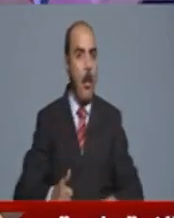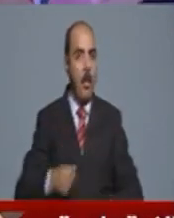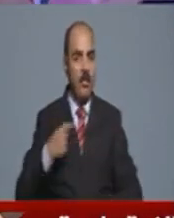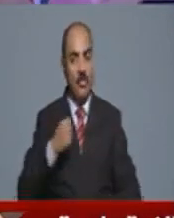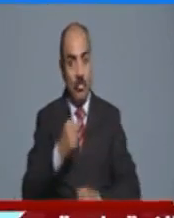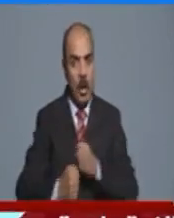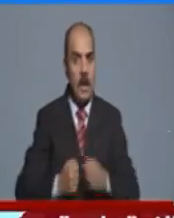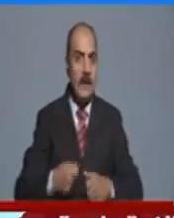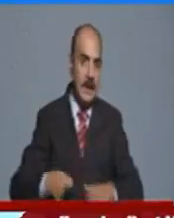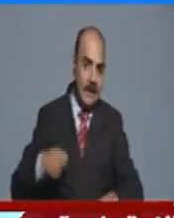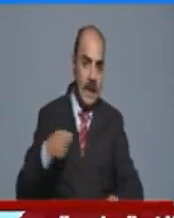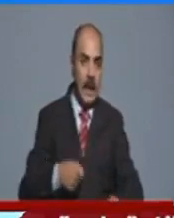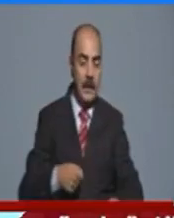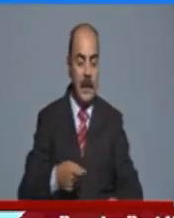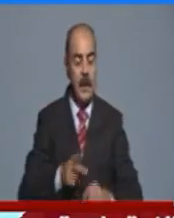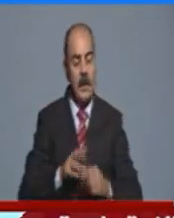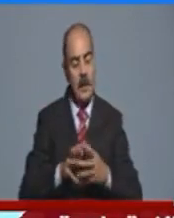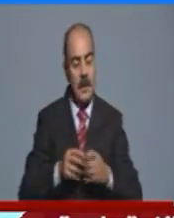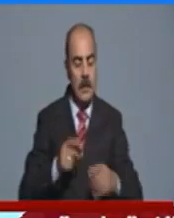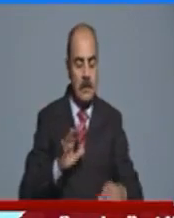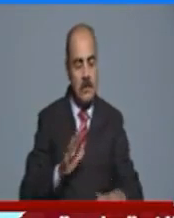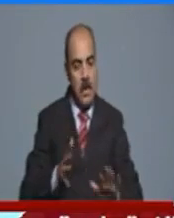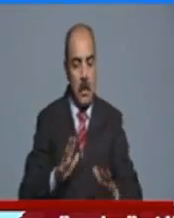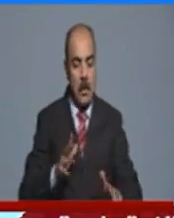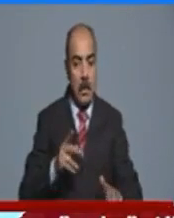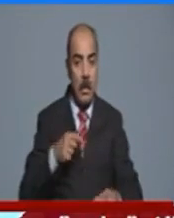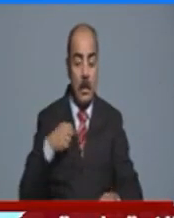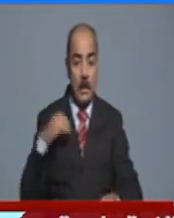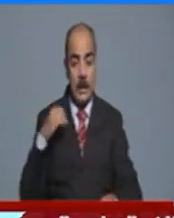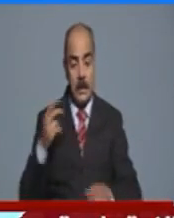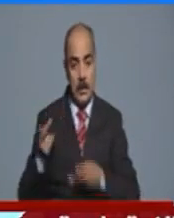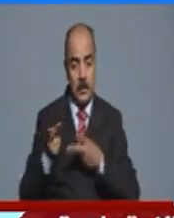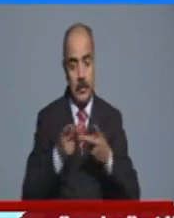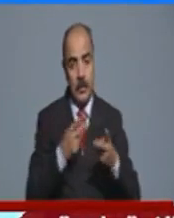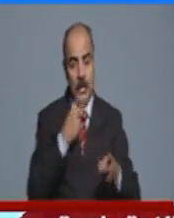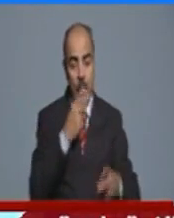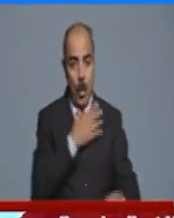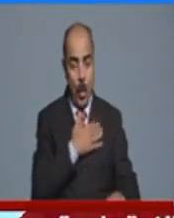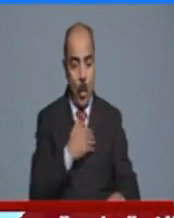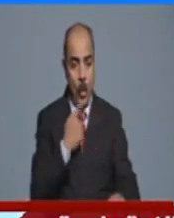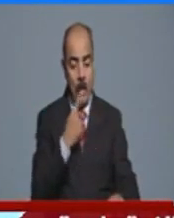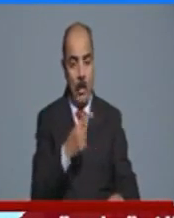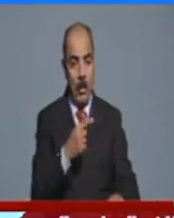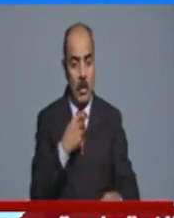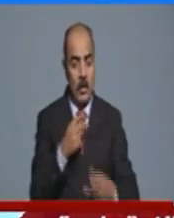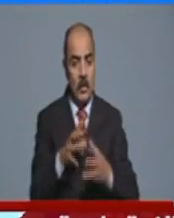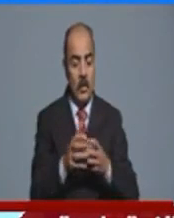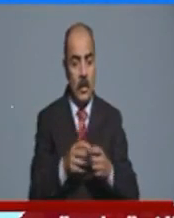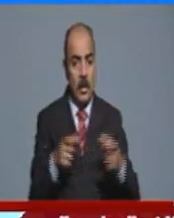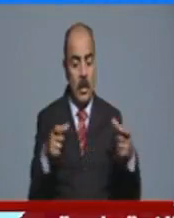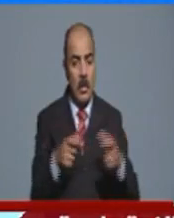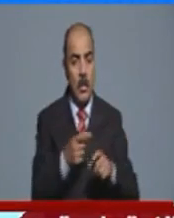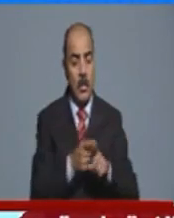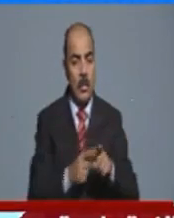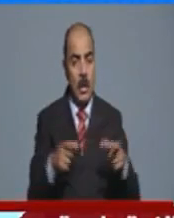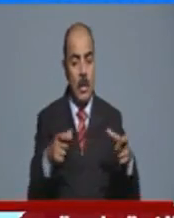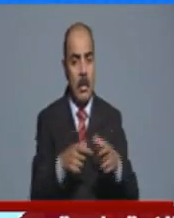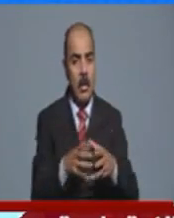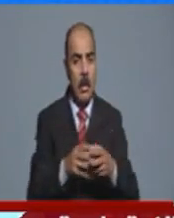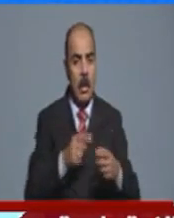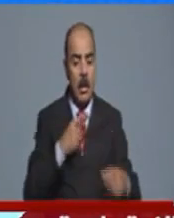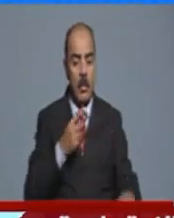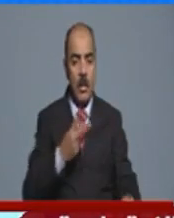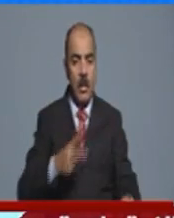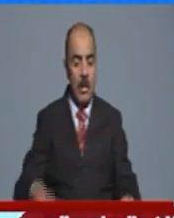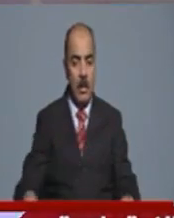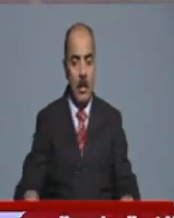بزياده. واتصور ان ده من خلال زياره سياده الرئيس لينا في الحكومه النهارده في وتشريفه لمجلس الوزراء، وهو سيادته قال كده،